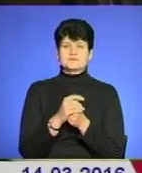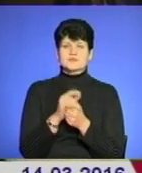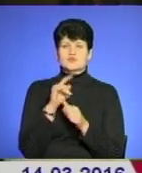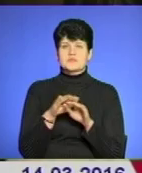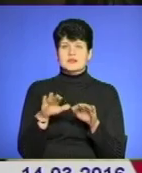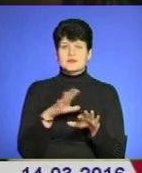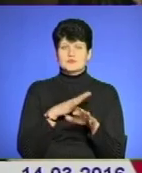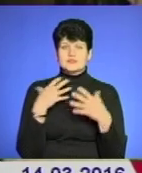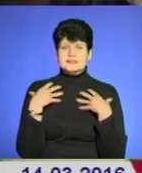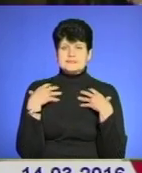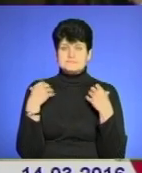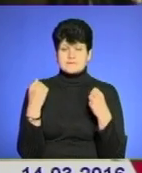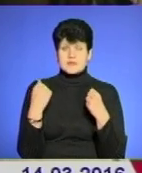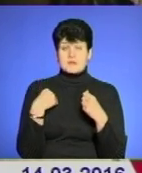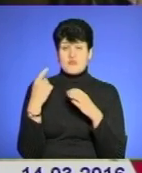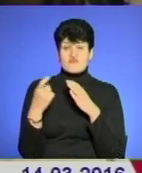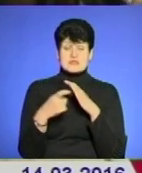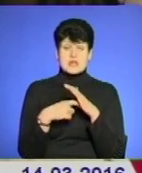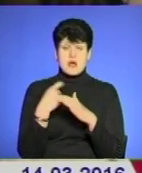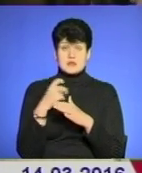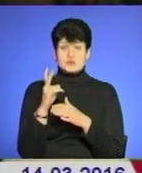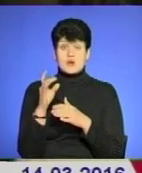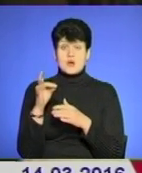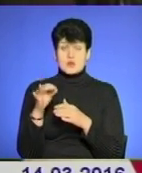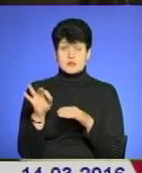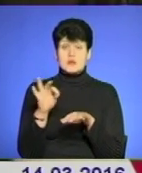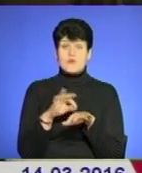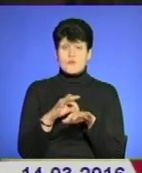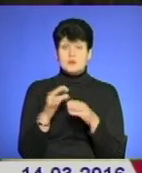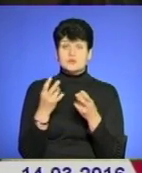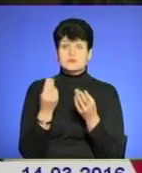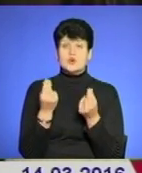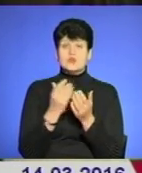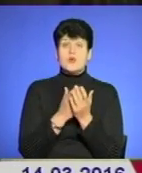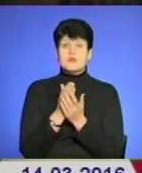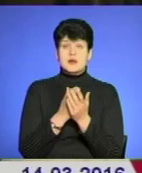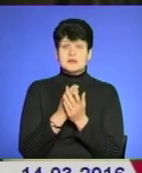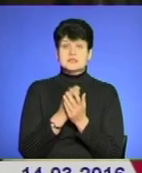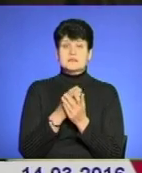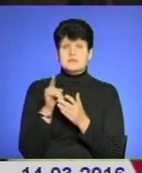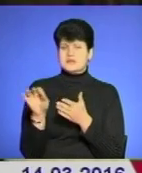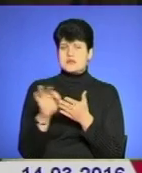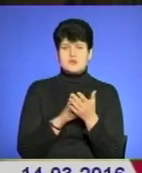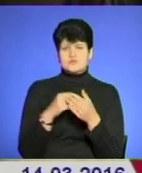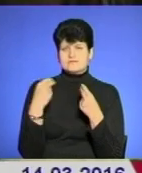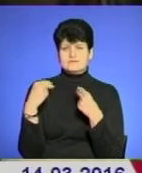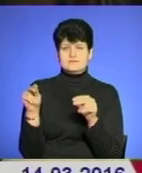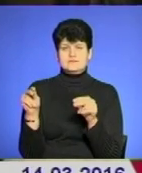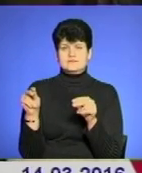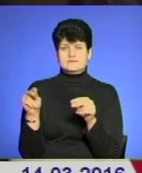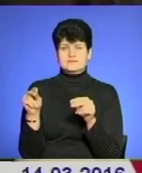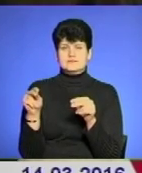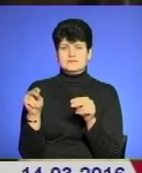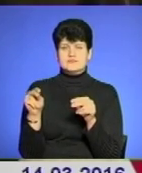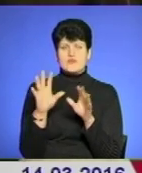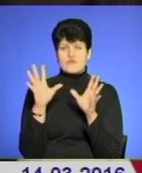діти були здорові. Но після того, як ми знали, що Каролінка хвора і потрібні гроші на операцію, то ми її відразу продали. От